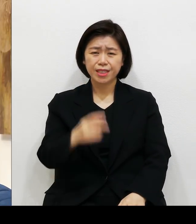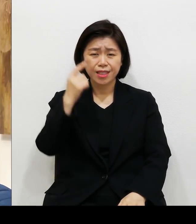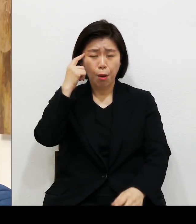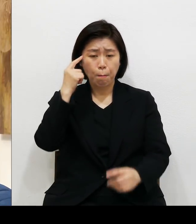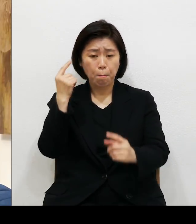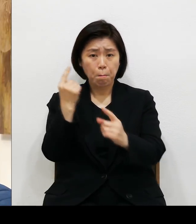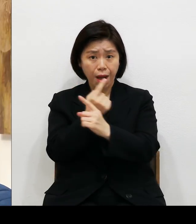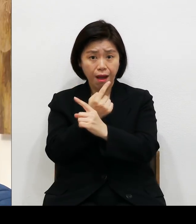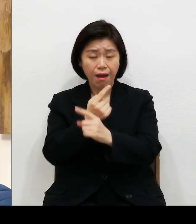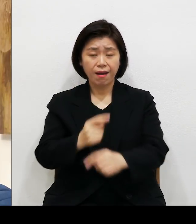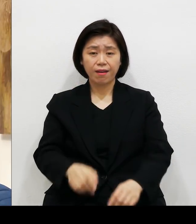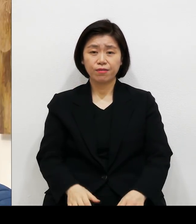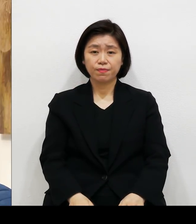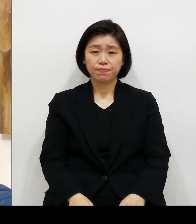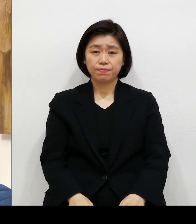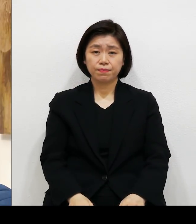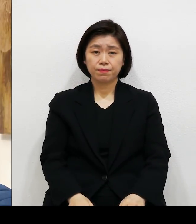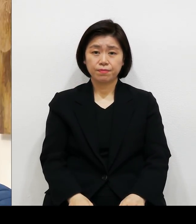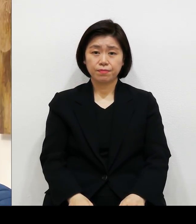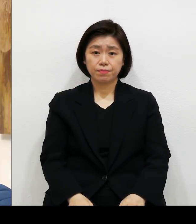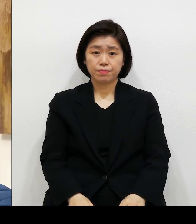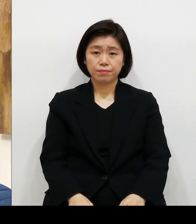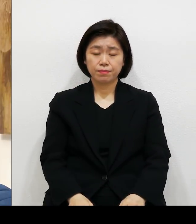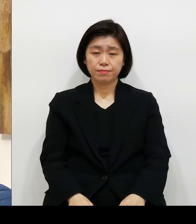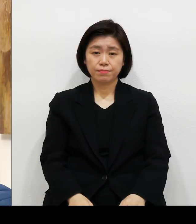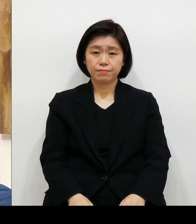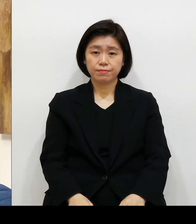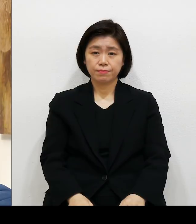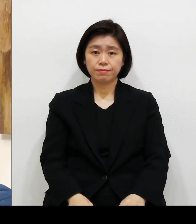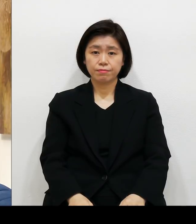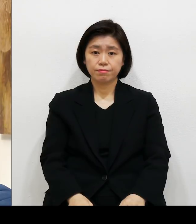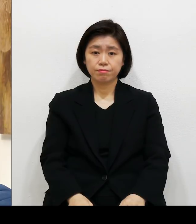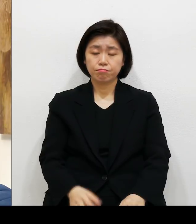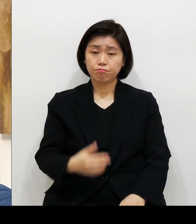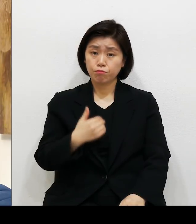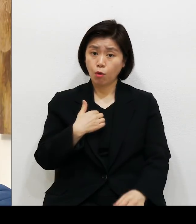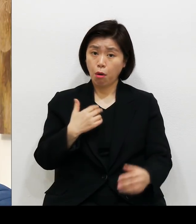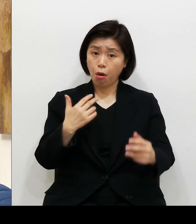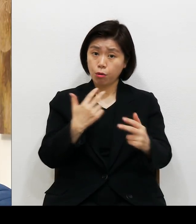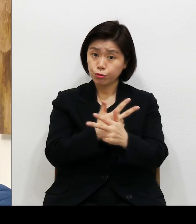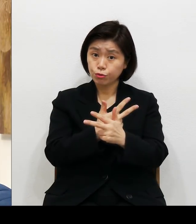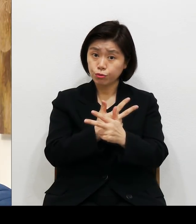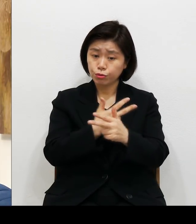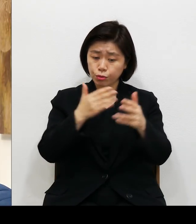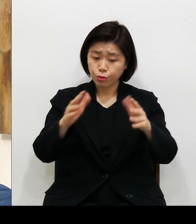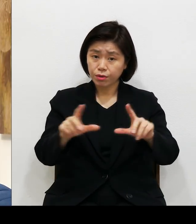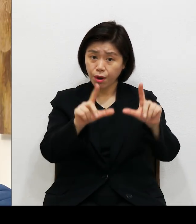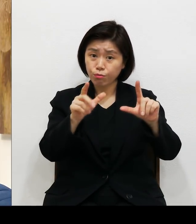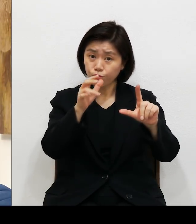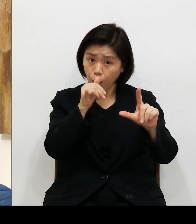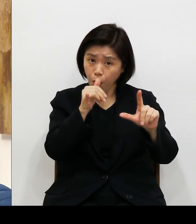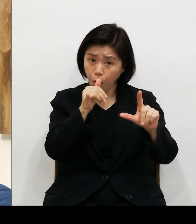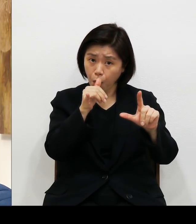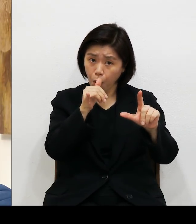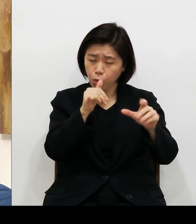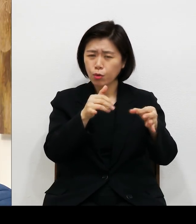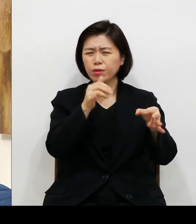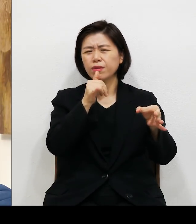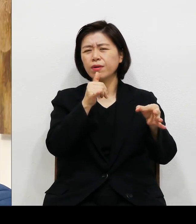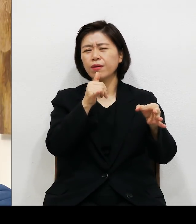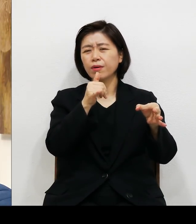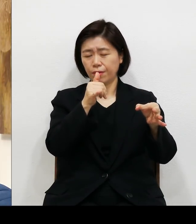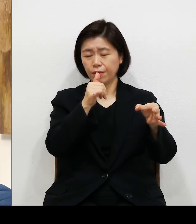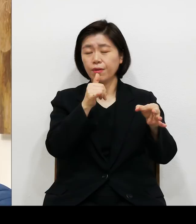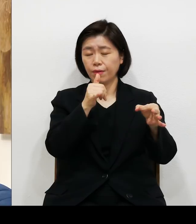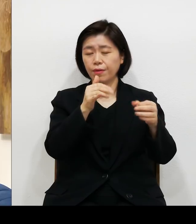건지 그거를 봤더니 한 일주일 버틸 수 있을 것 같은데 그럼 이거 갖고 일자리를 한번